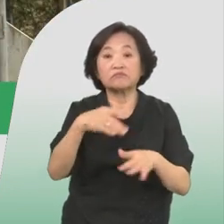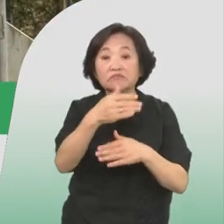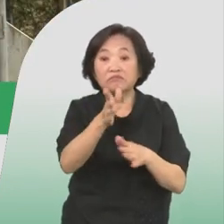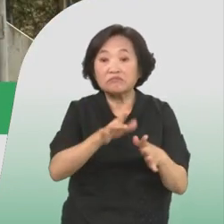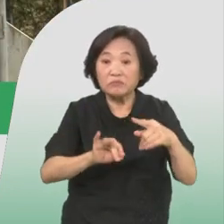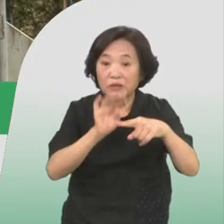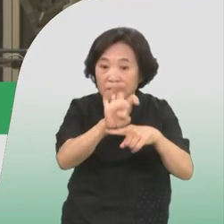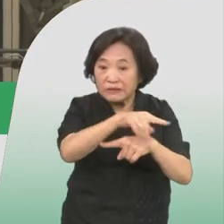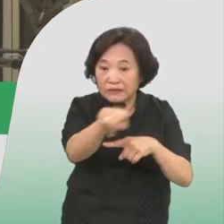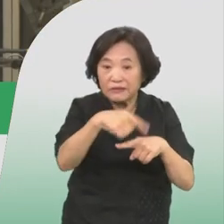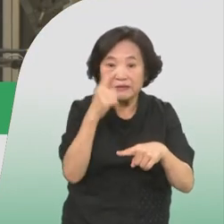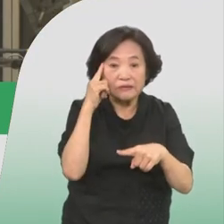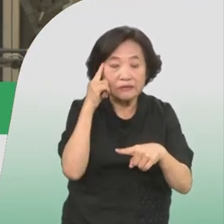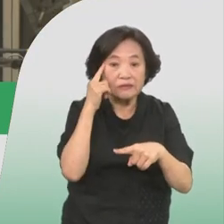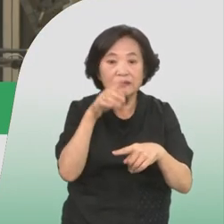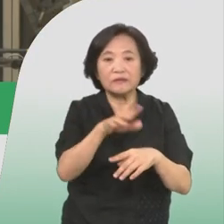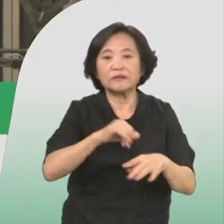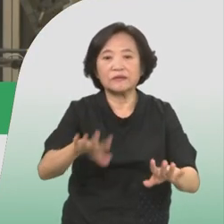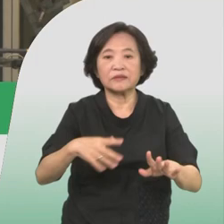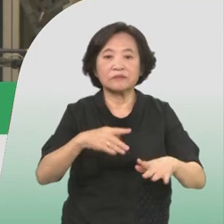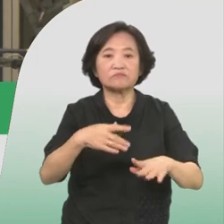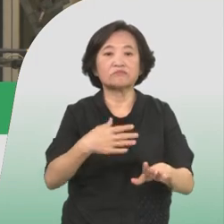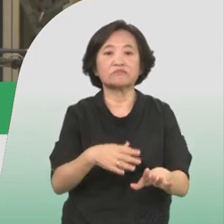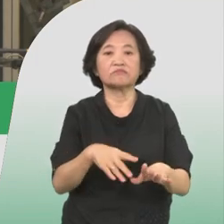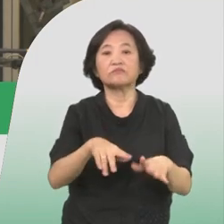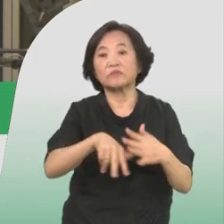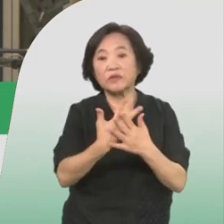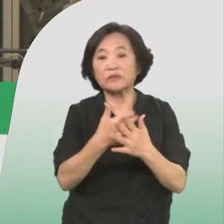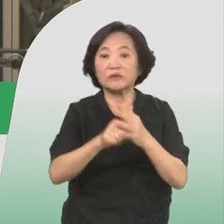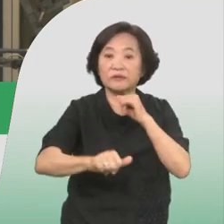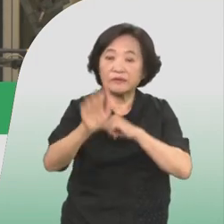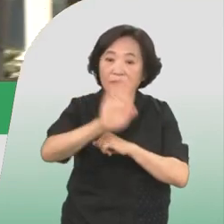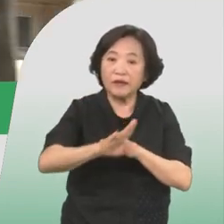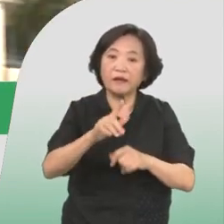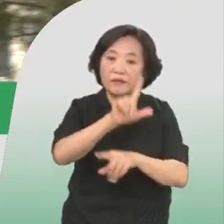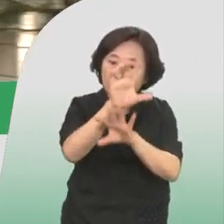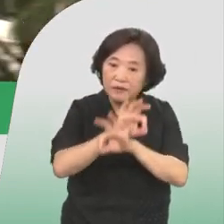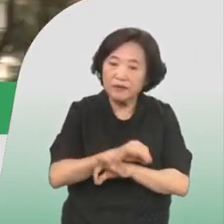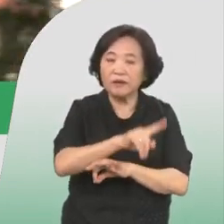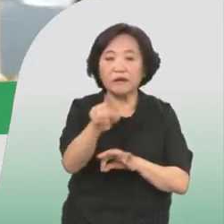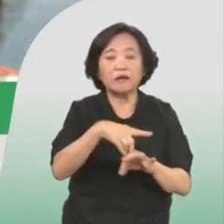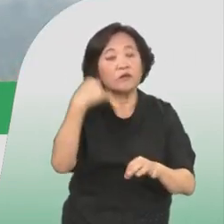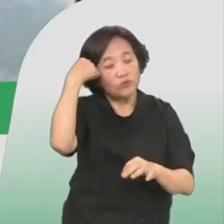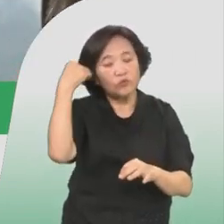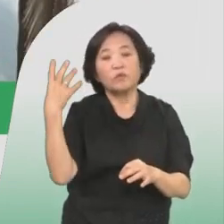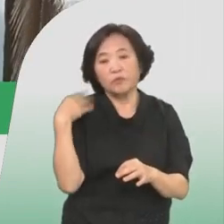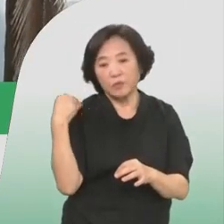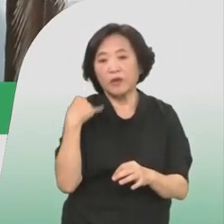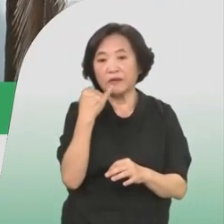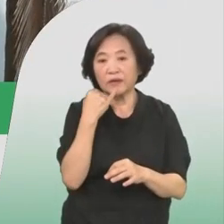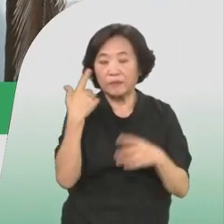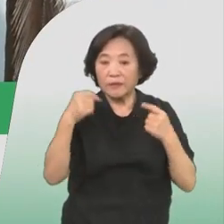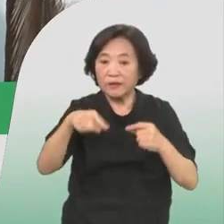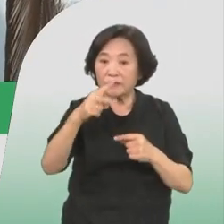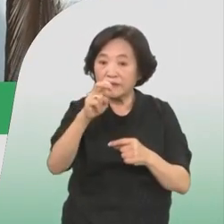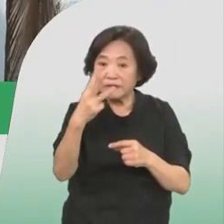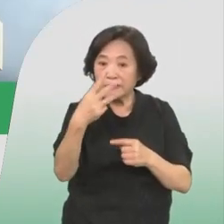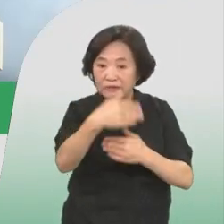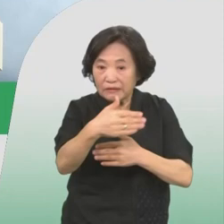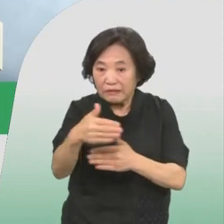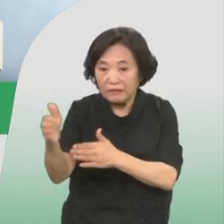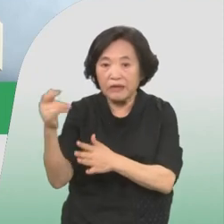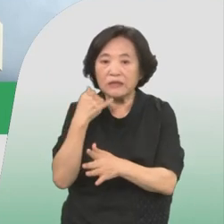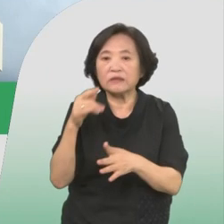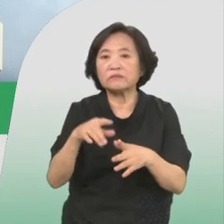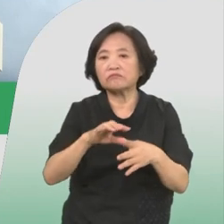场营运的总流板面积，而作为配合以文生态天然考察去压用。也最讲，本地的123间建房都